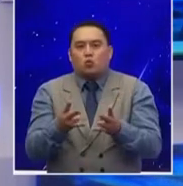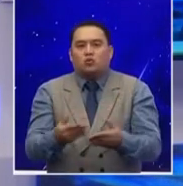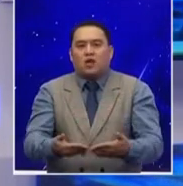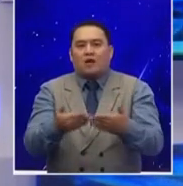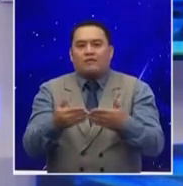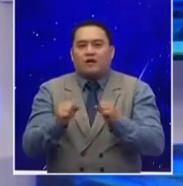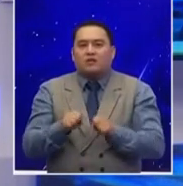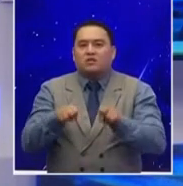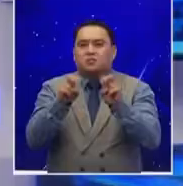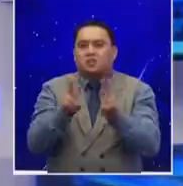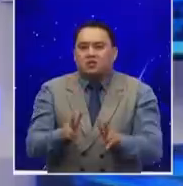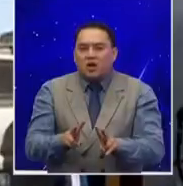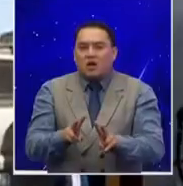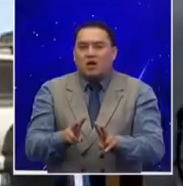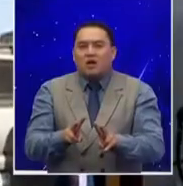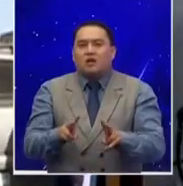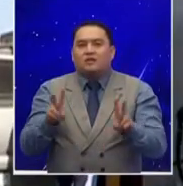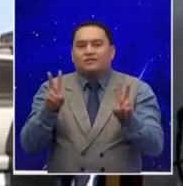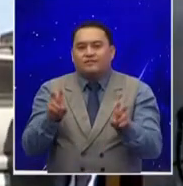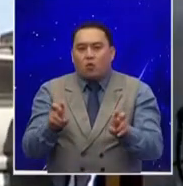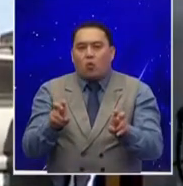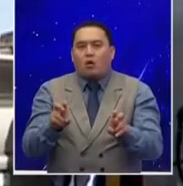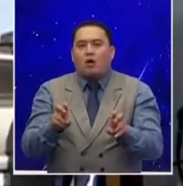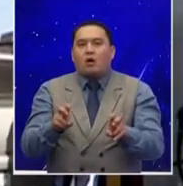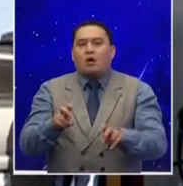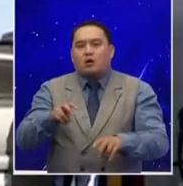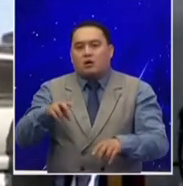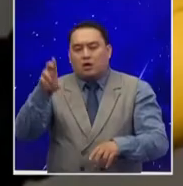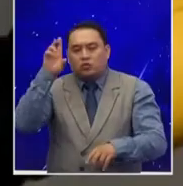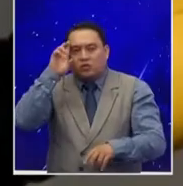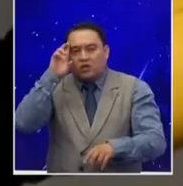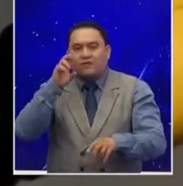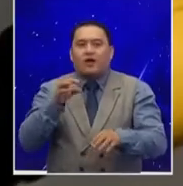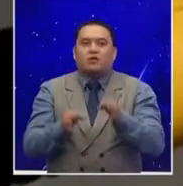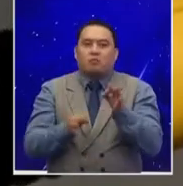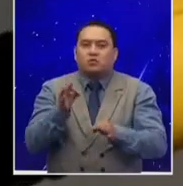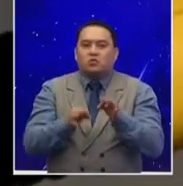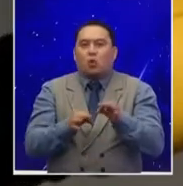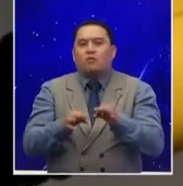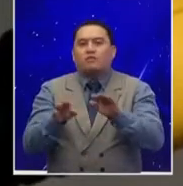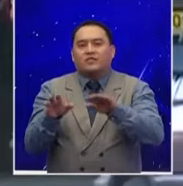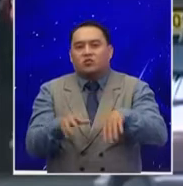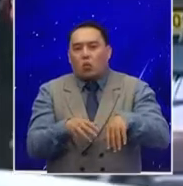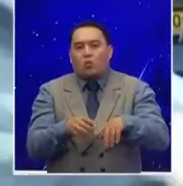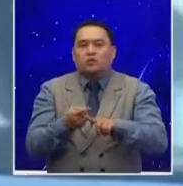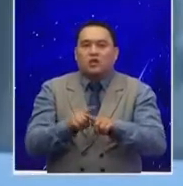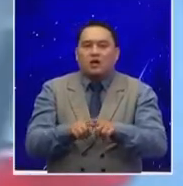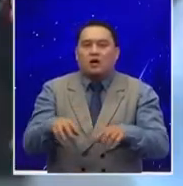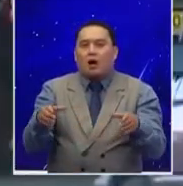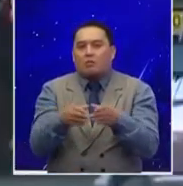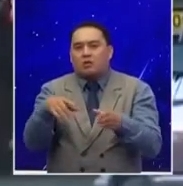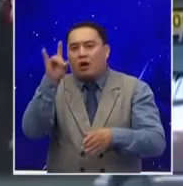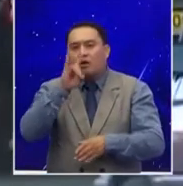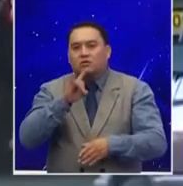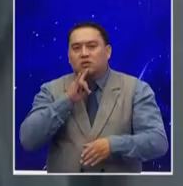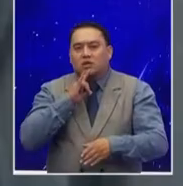предотвратить, как говорят специалисты, вымывание с внутреннего рынка отечественных ГСМ. По словам председателя президиума нефтесервисных компаний